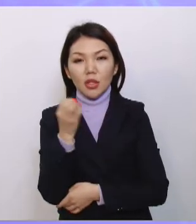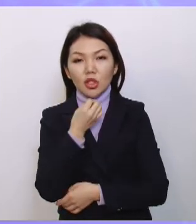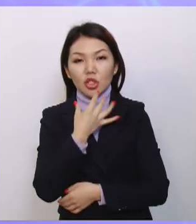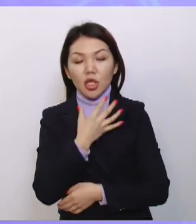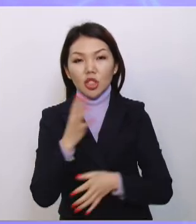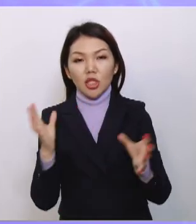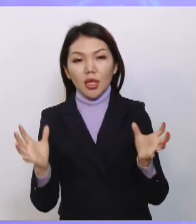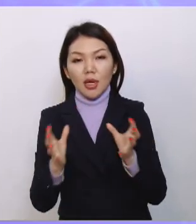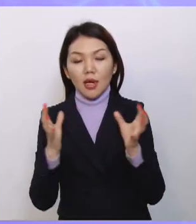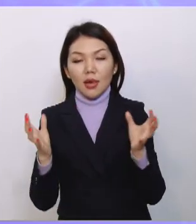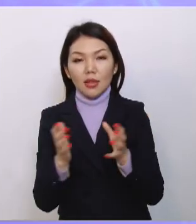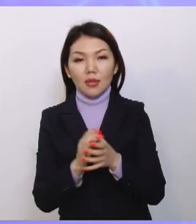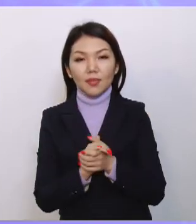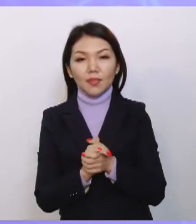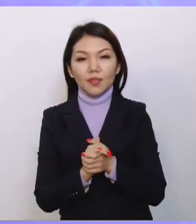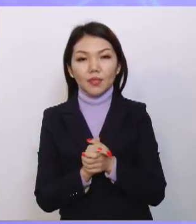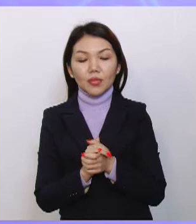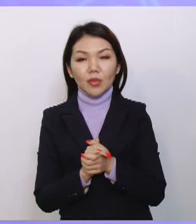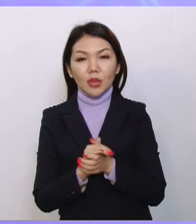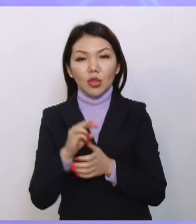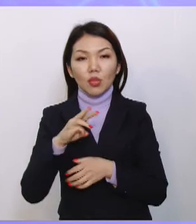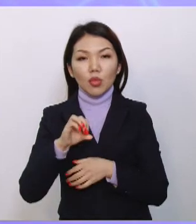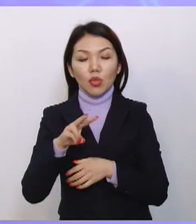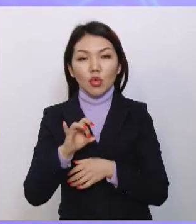Бактагы мөмөлөр абдан ширин.